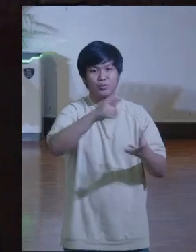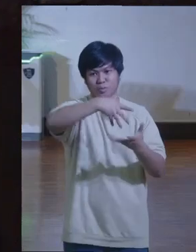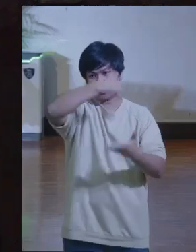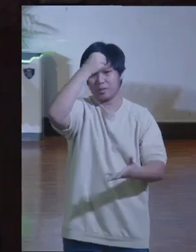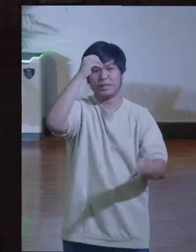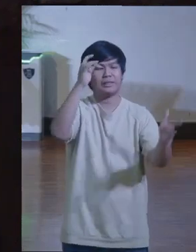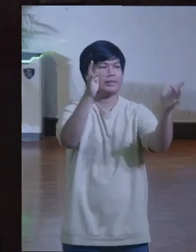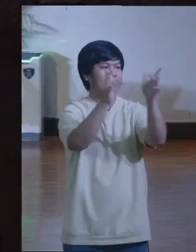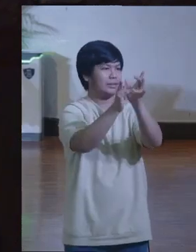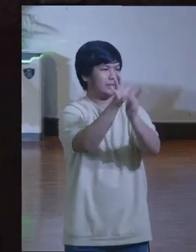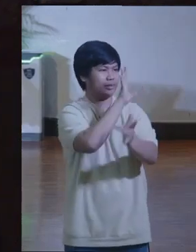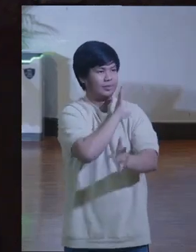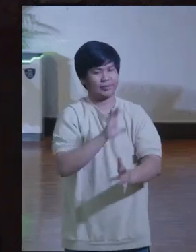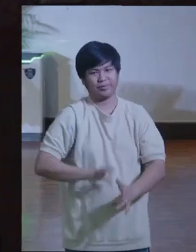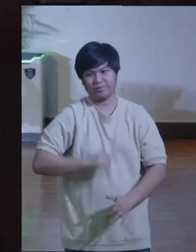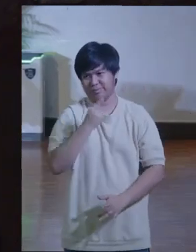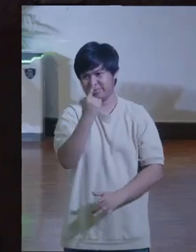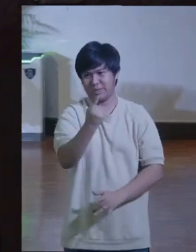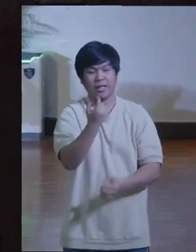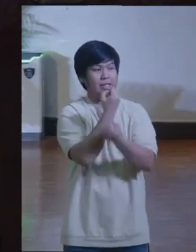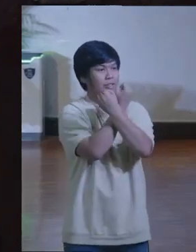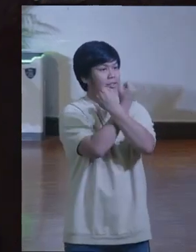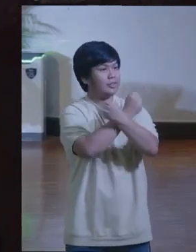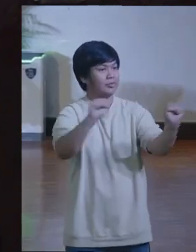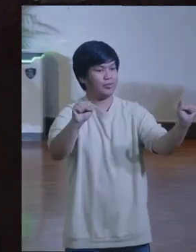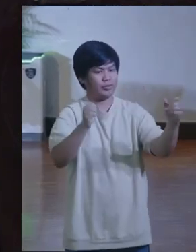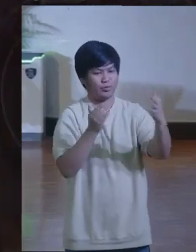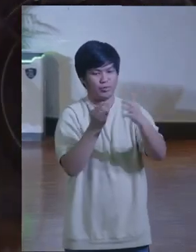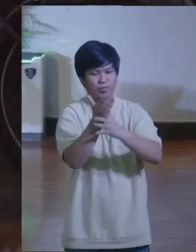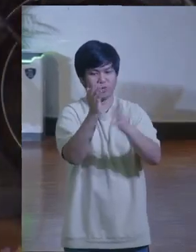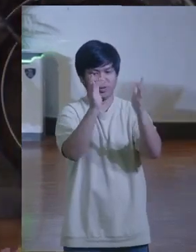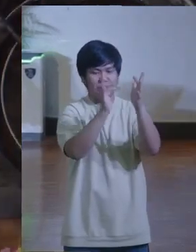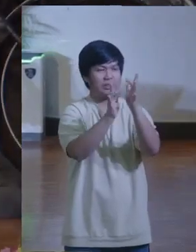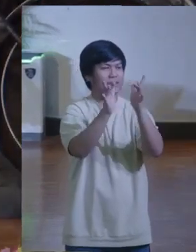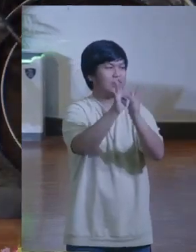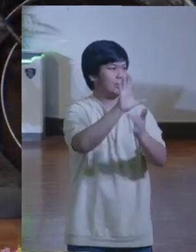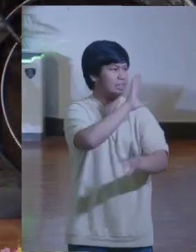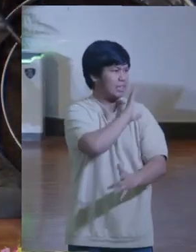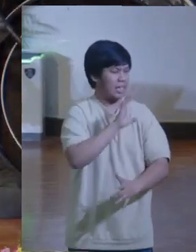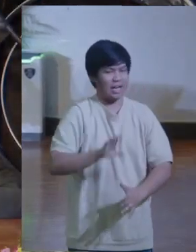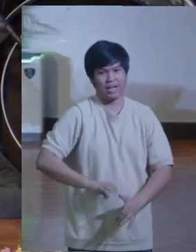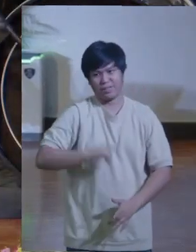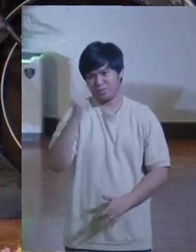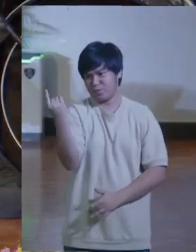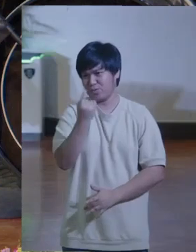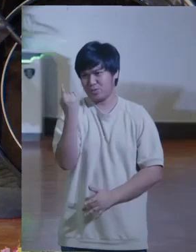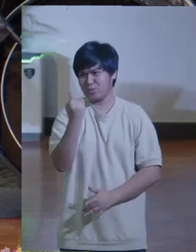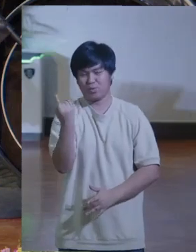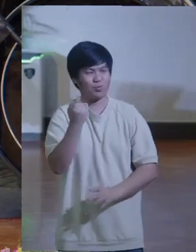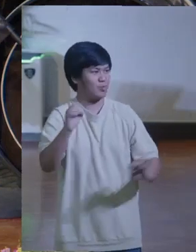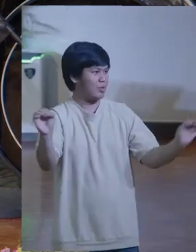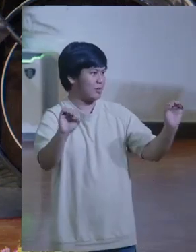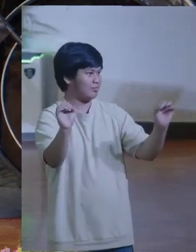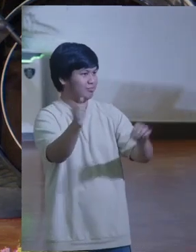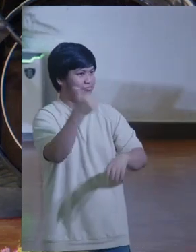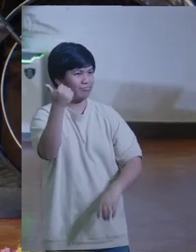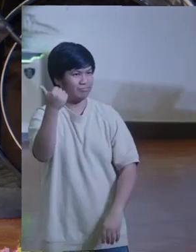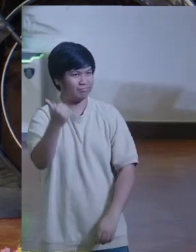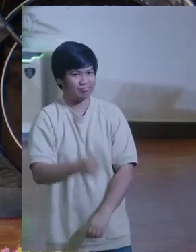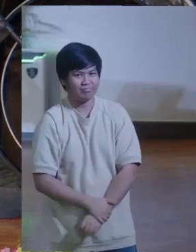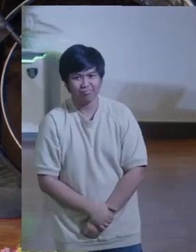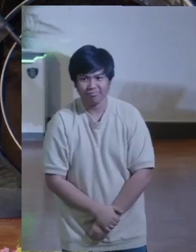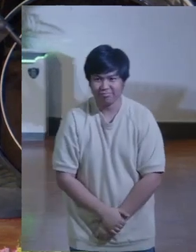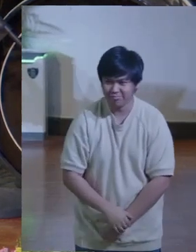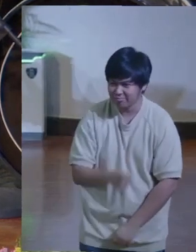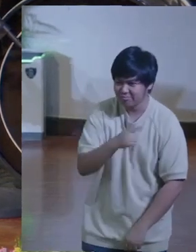Solus Christus, kaligtasan sa pamamagitan ni Kristo lamang.